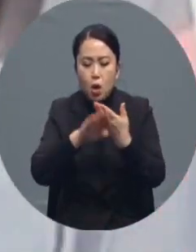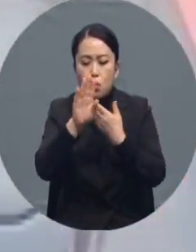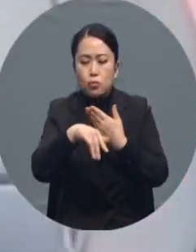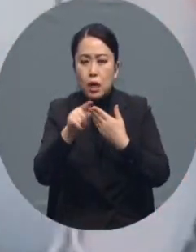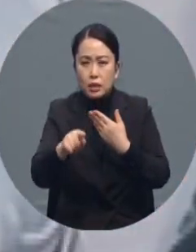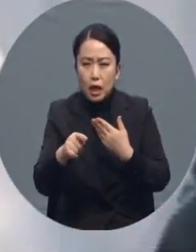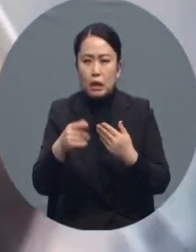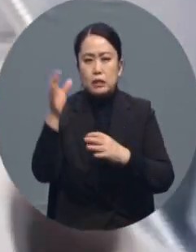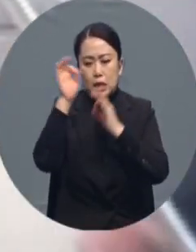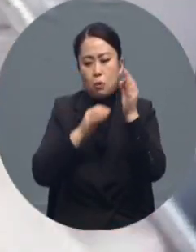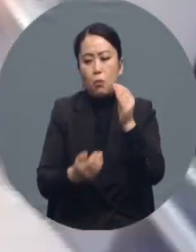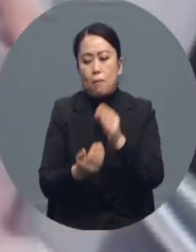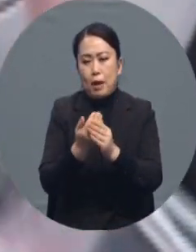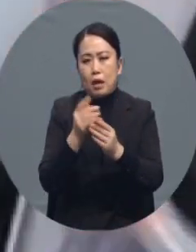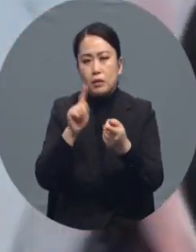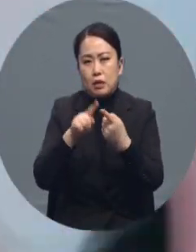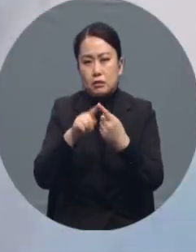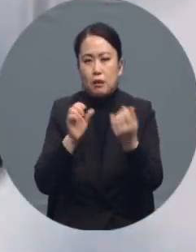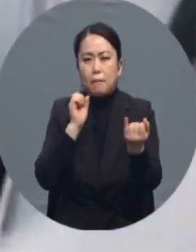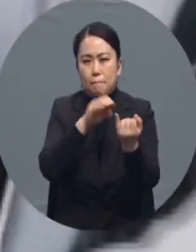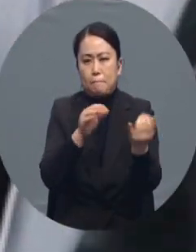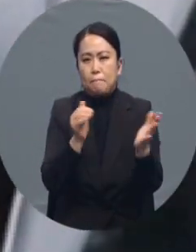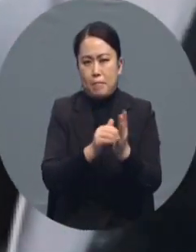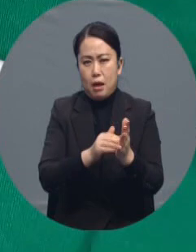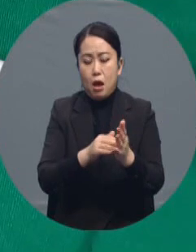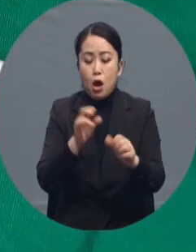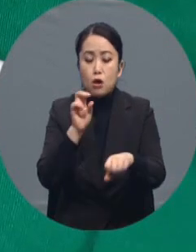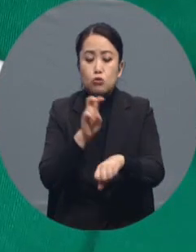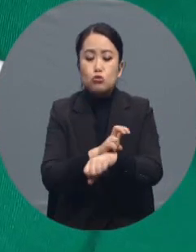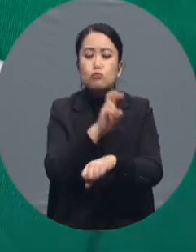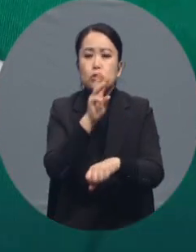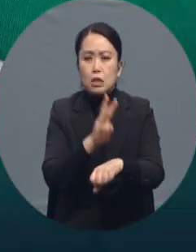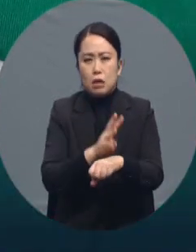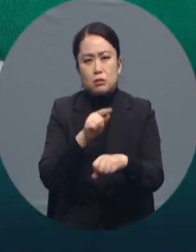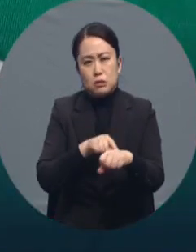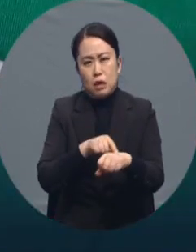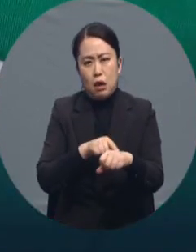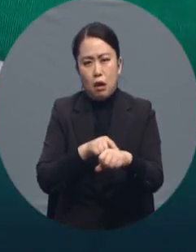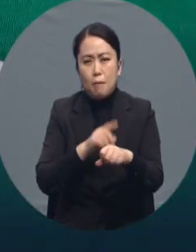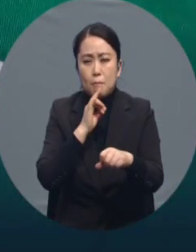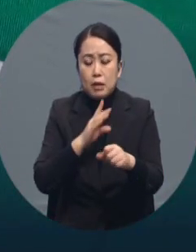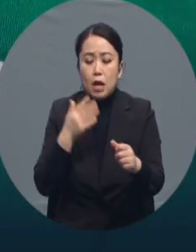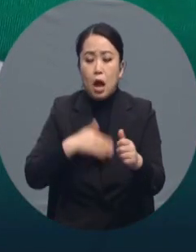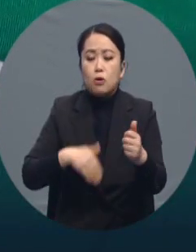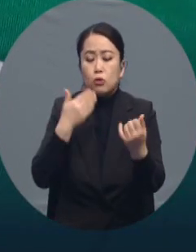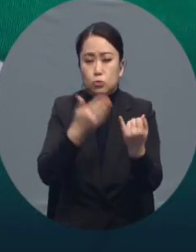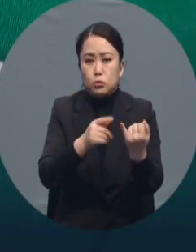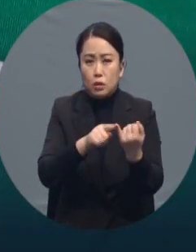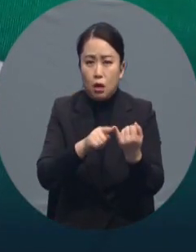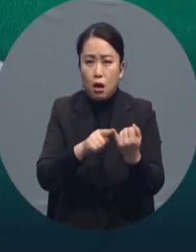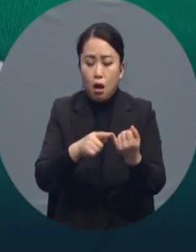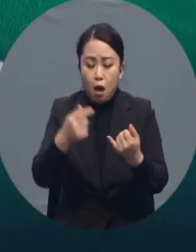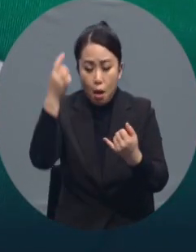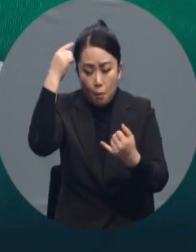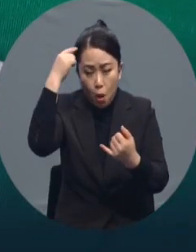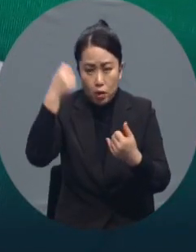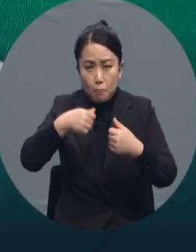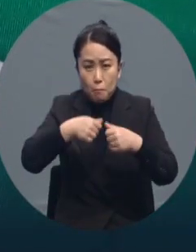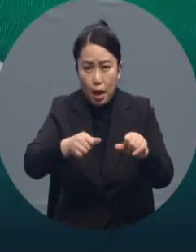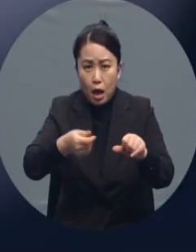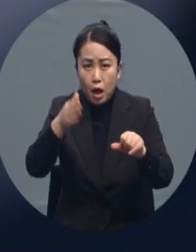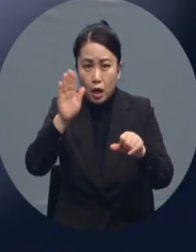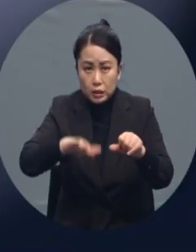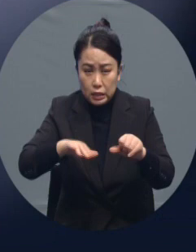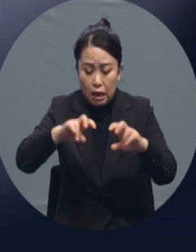발생 23시간이 지난 뒤였습니다. 안 그래도 깨져있는 머리인데 조개골을 또 절개를 해서 안에 고여있는